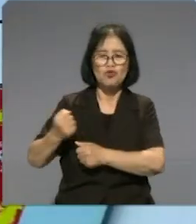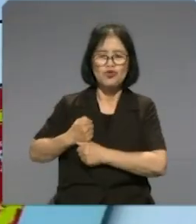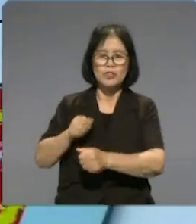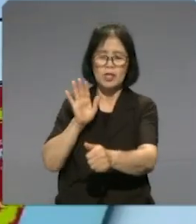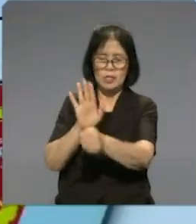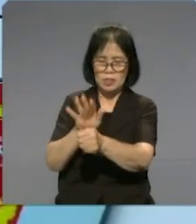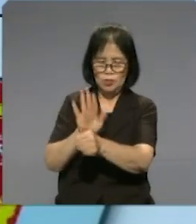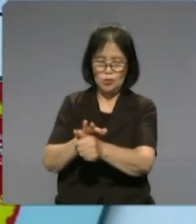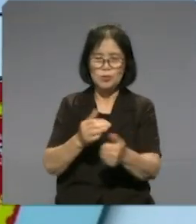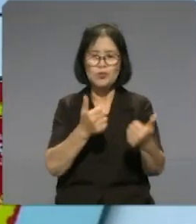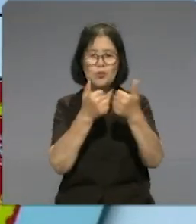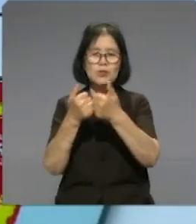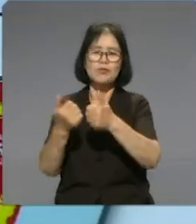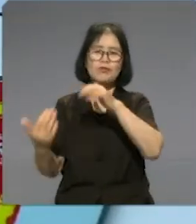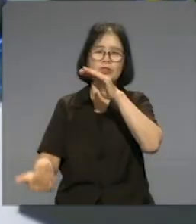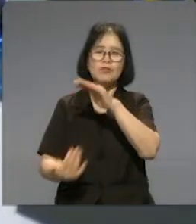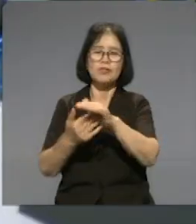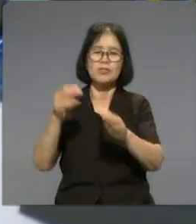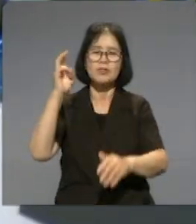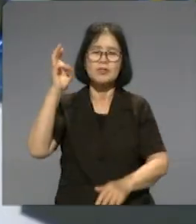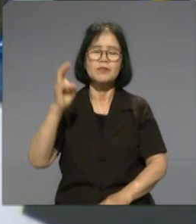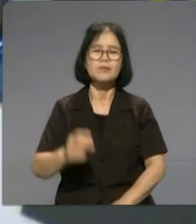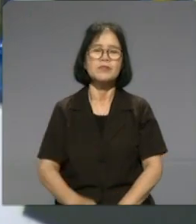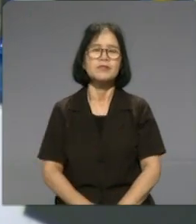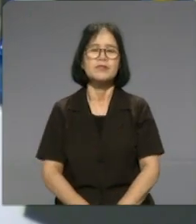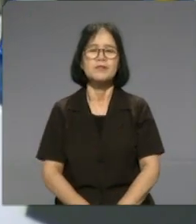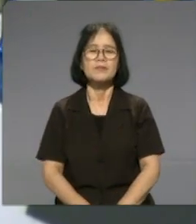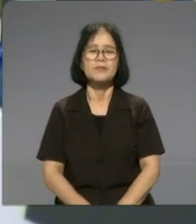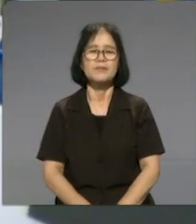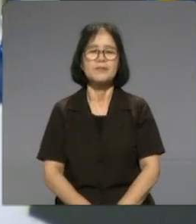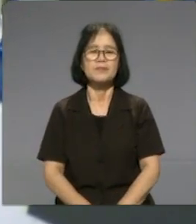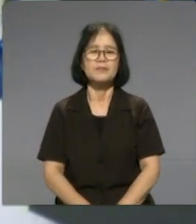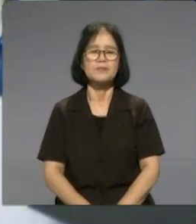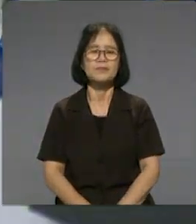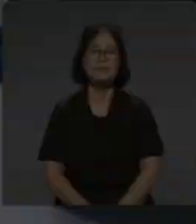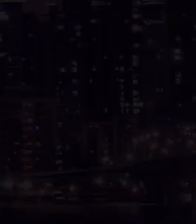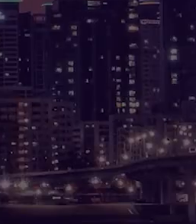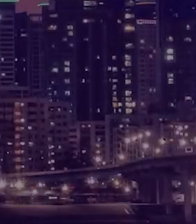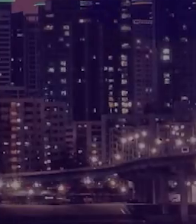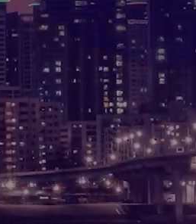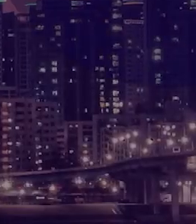군사 지원 논의도 이루어질 전망입니다. OBS 뉴스 김민주입니다.